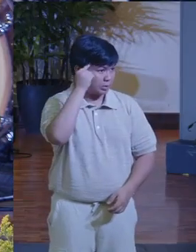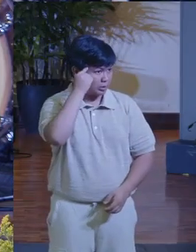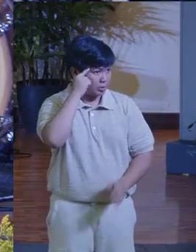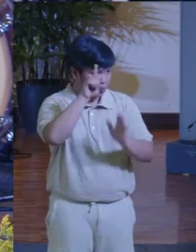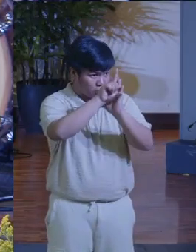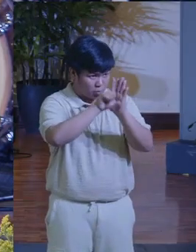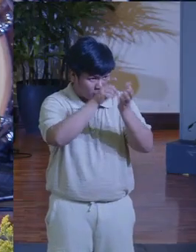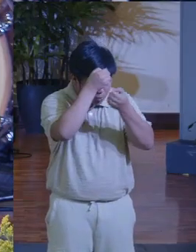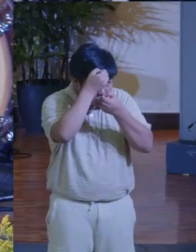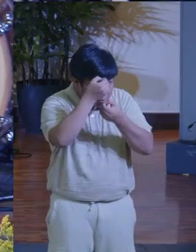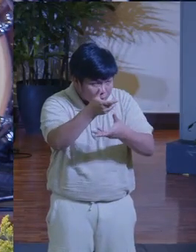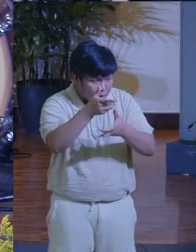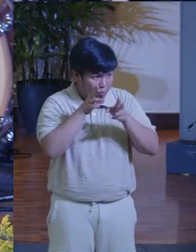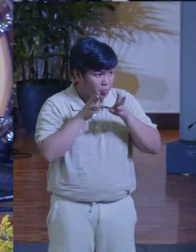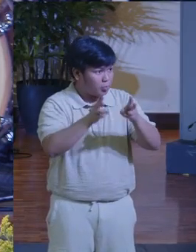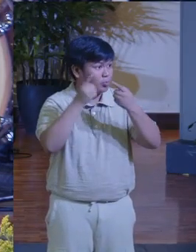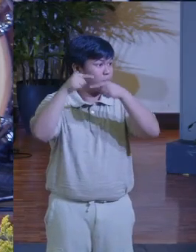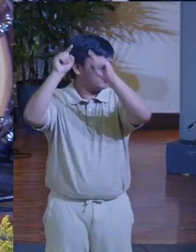ng kaligtasan.